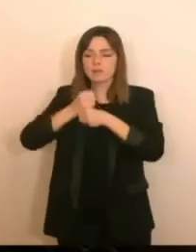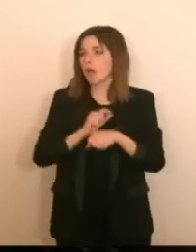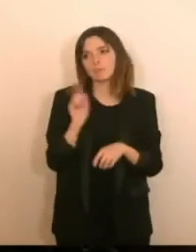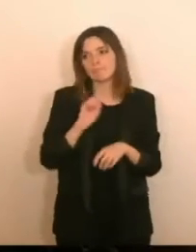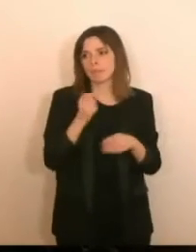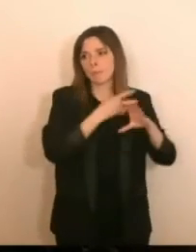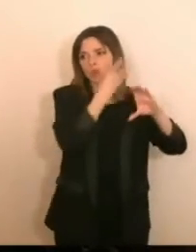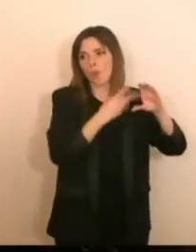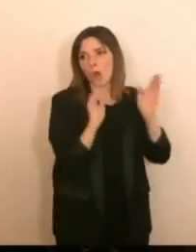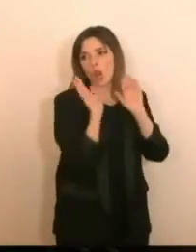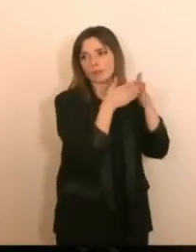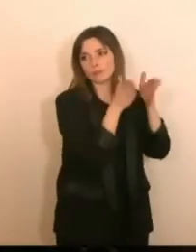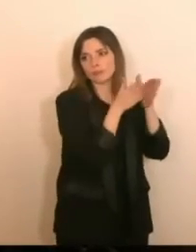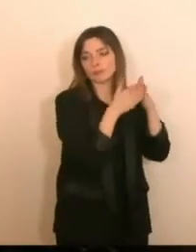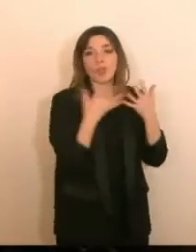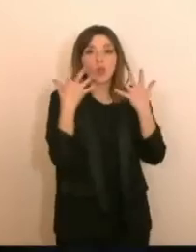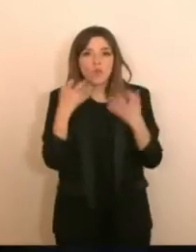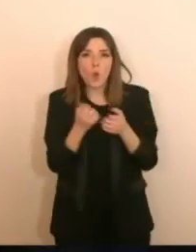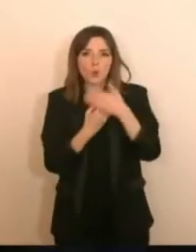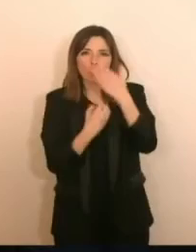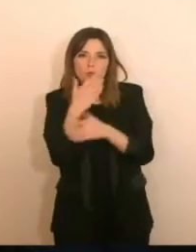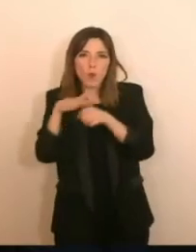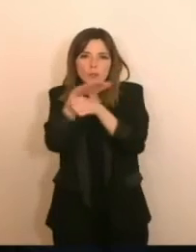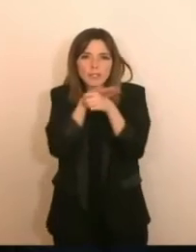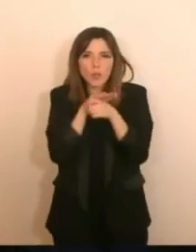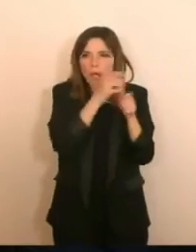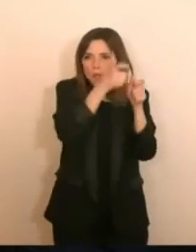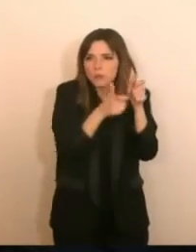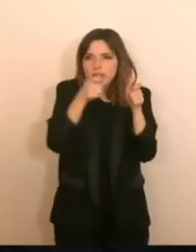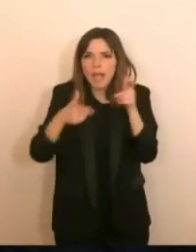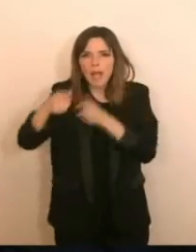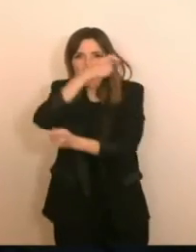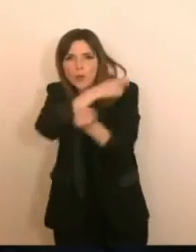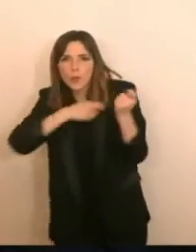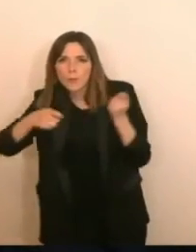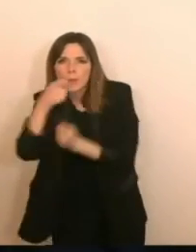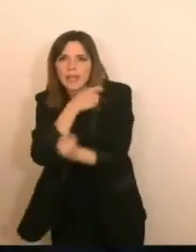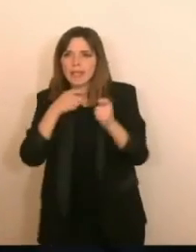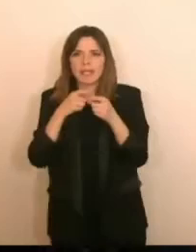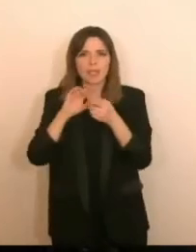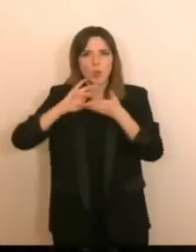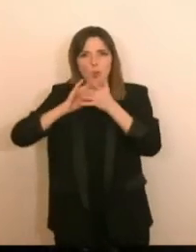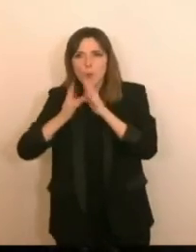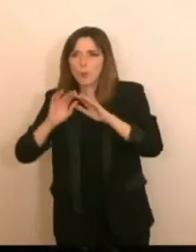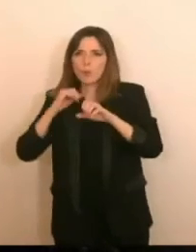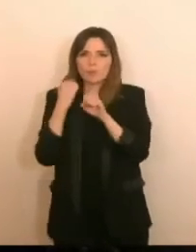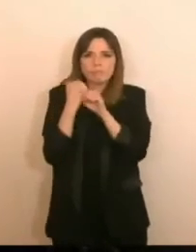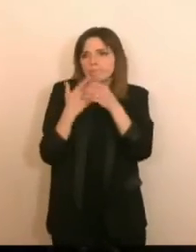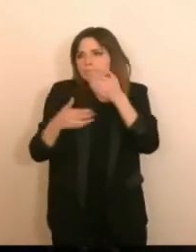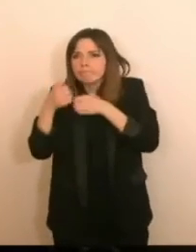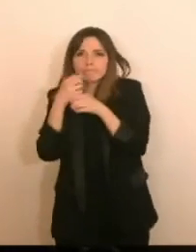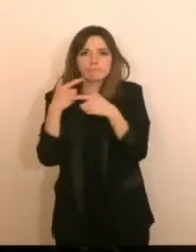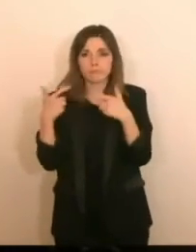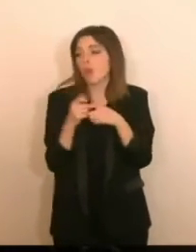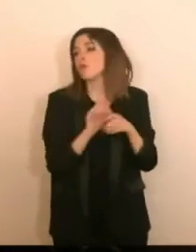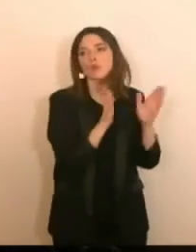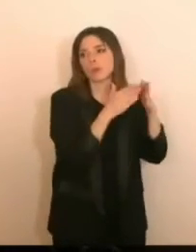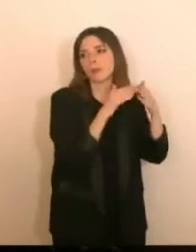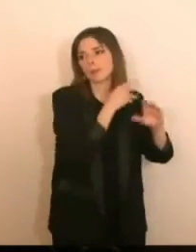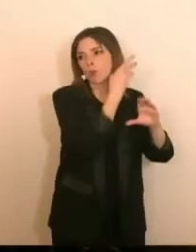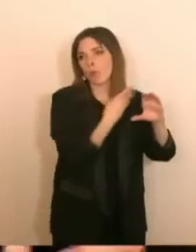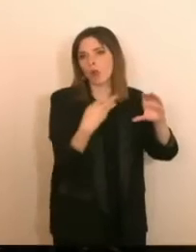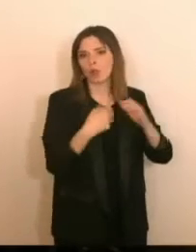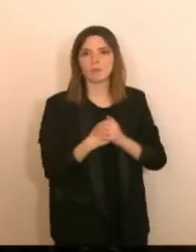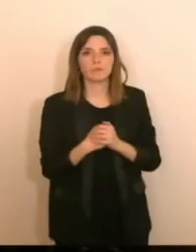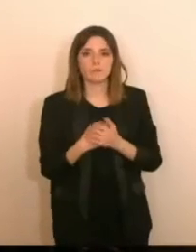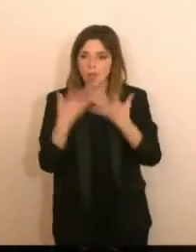voulez créer de nouveaux emplois avec de nouveaux secteurs industriel ou économique tertiaire il faut travailler avec la métropole vous voulez avoir une capacité d'investissement